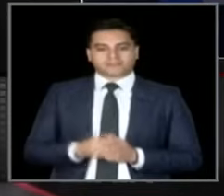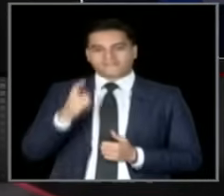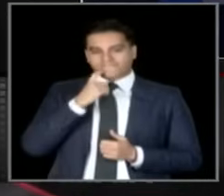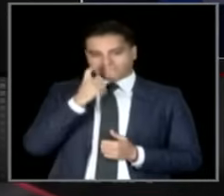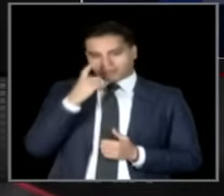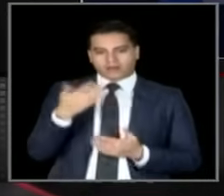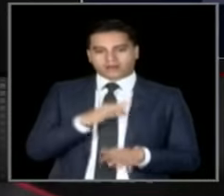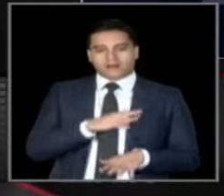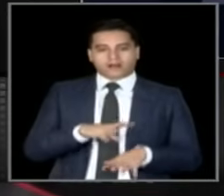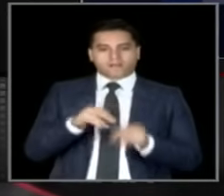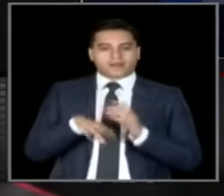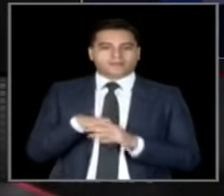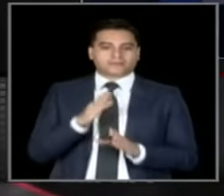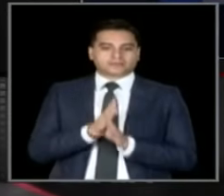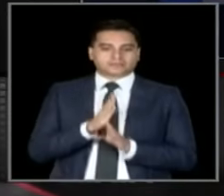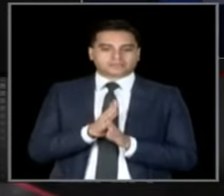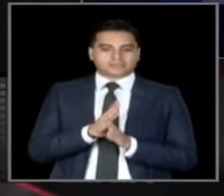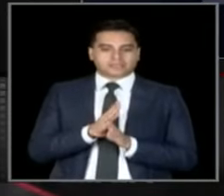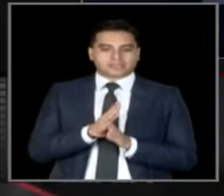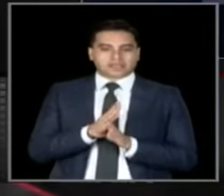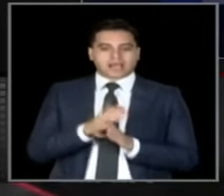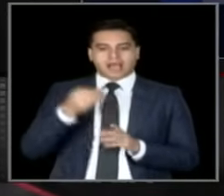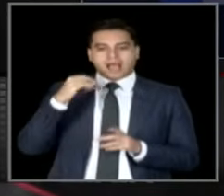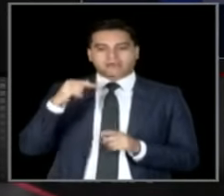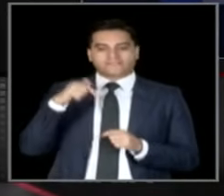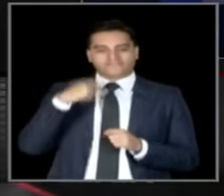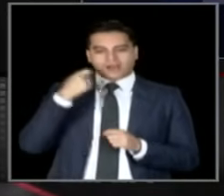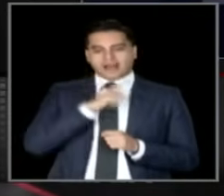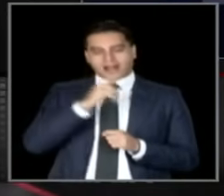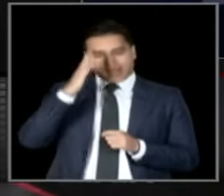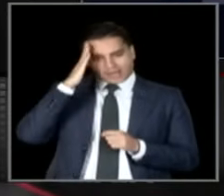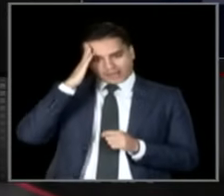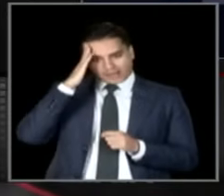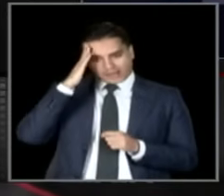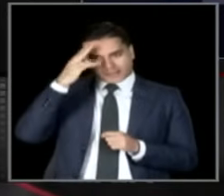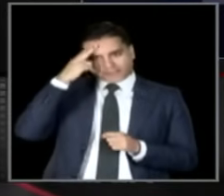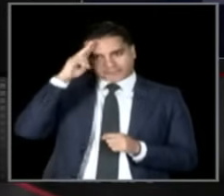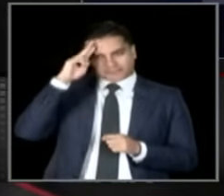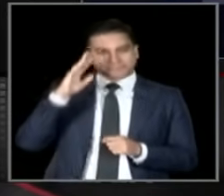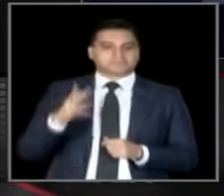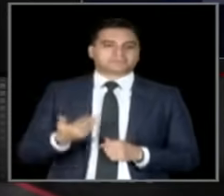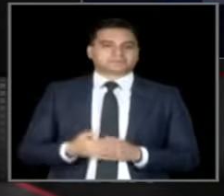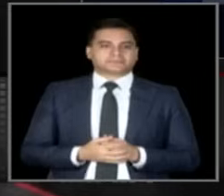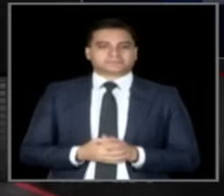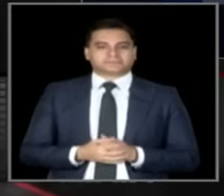فنون، فنان راحل قام بدور أحمد في فيلم لا أنام، فمن